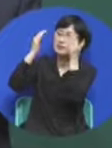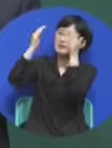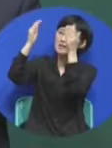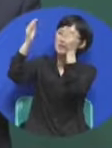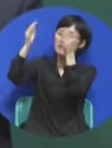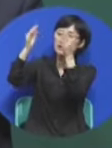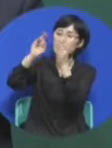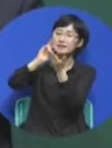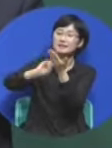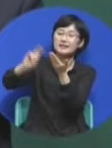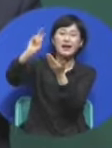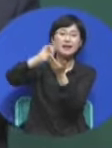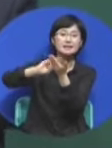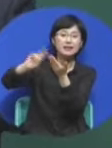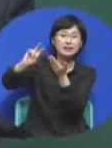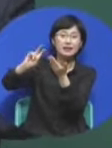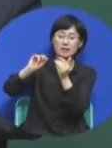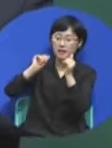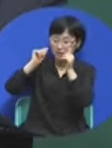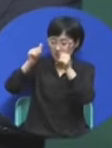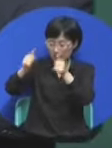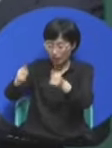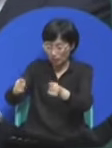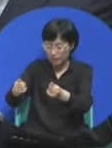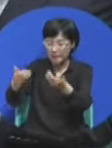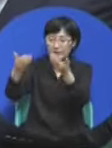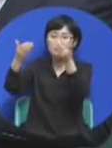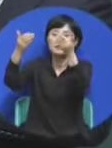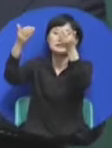하나님을 경배하도록 하기 위하여.